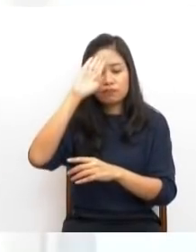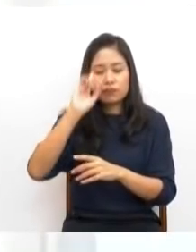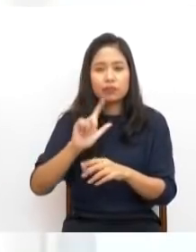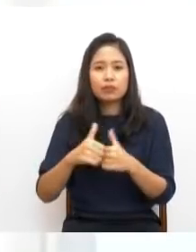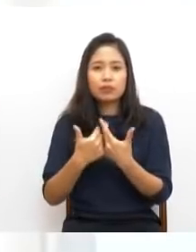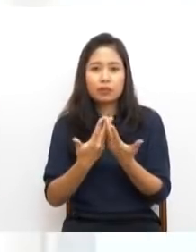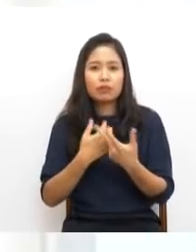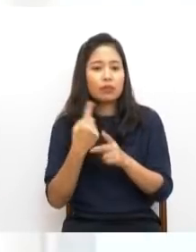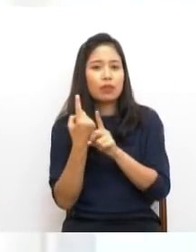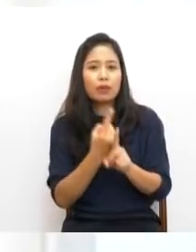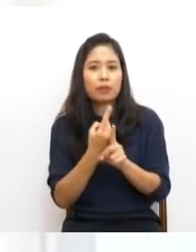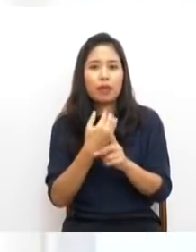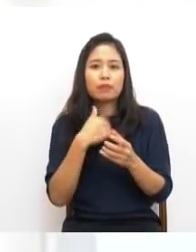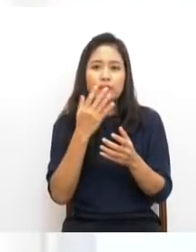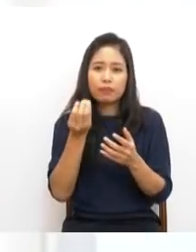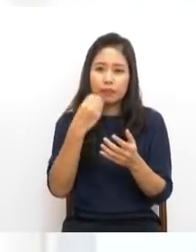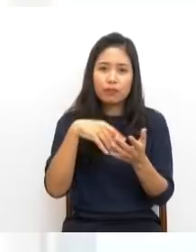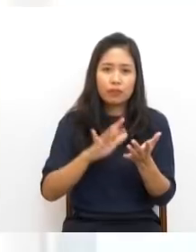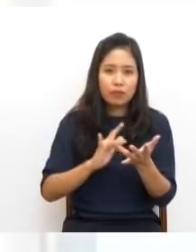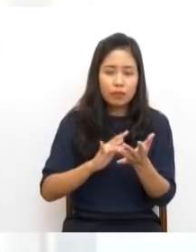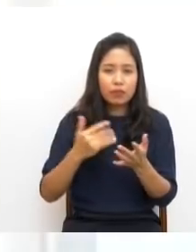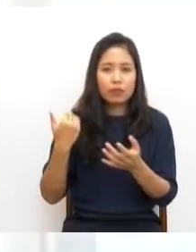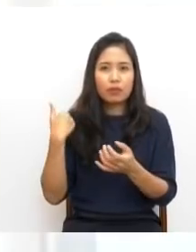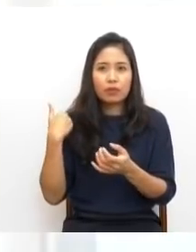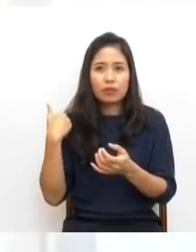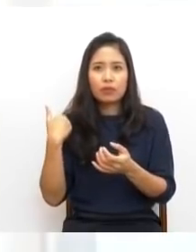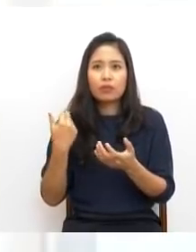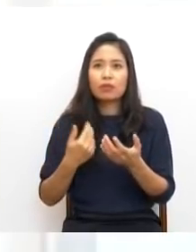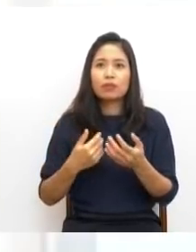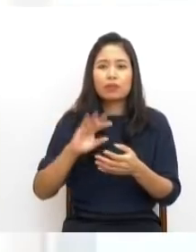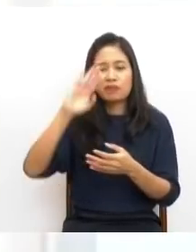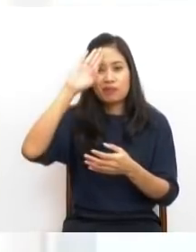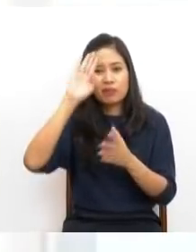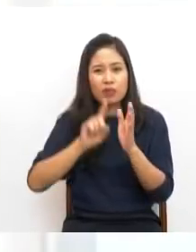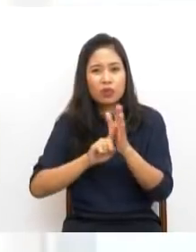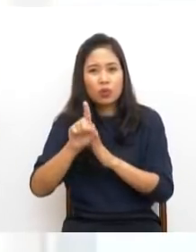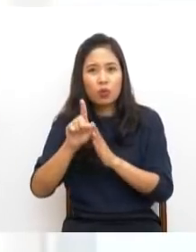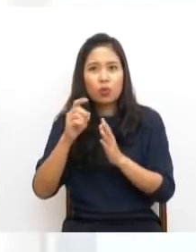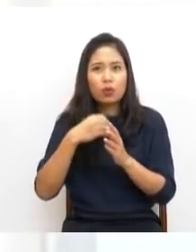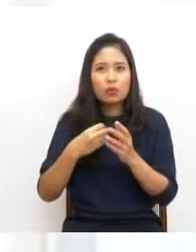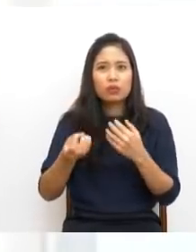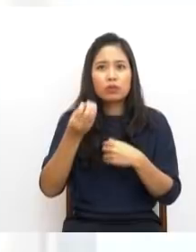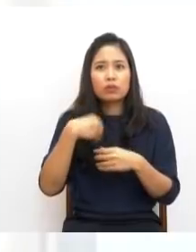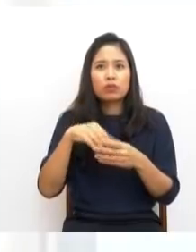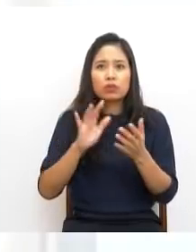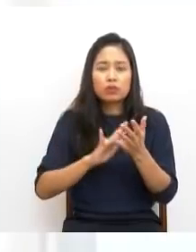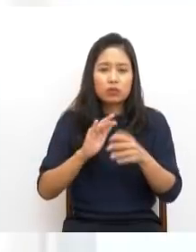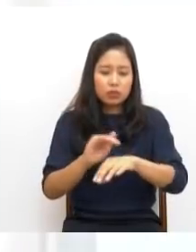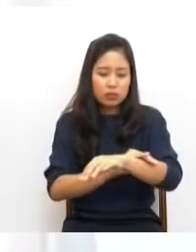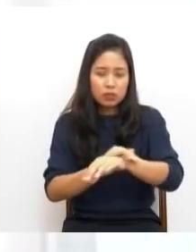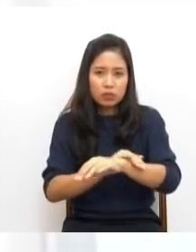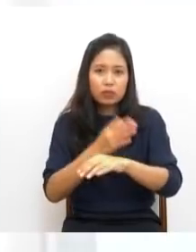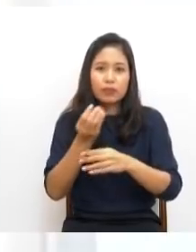แล้วก็ไม่มียารักษาเฉพาะเจาะจงค่ะถ้าเกิดว่ามีไข้เราก็จะใช้วิธีการคือเช็ดตัวลดไข้ให้ยาลด